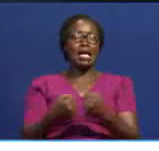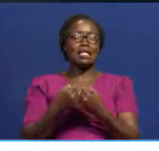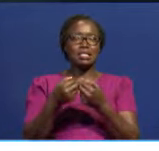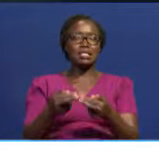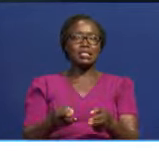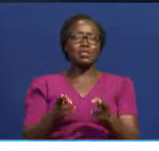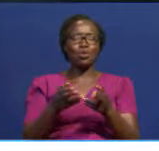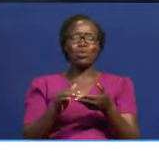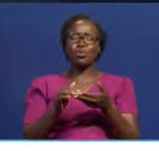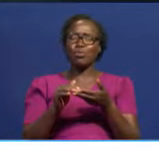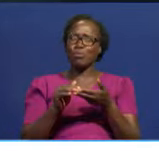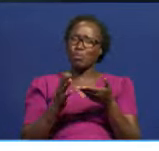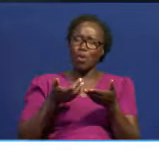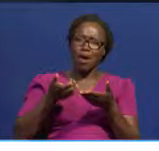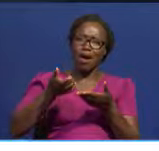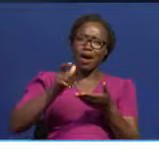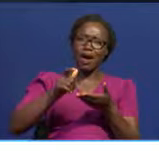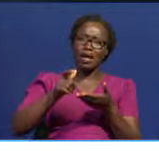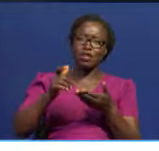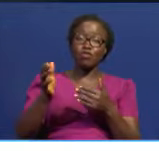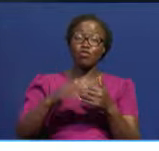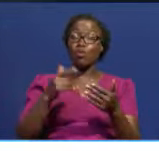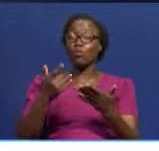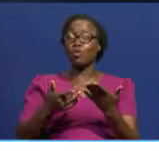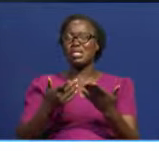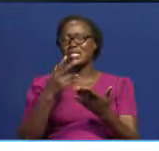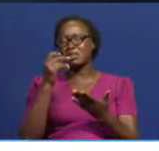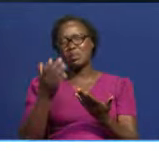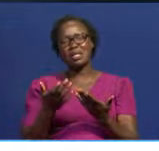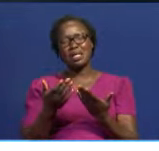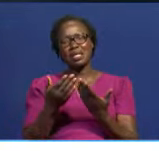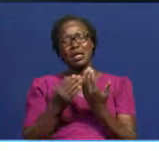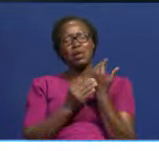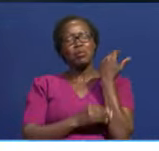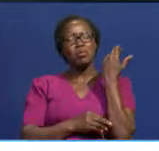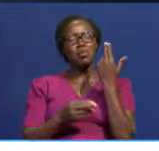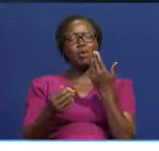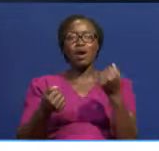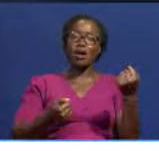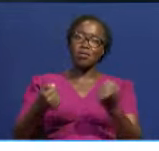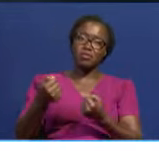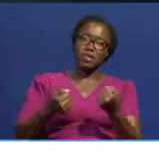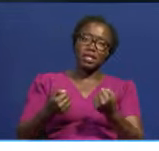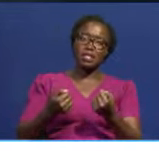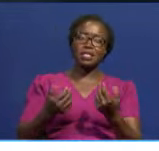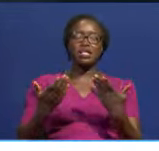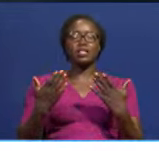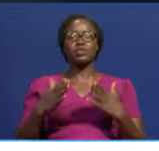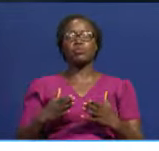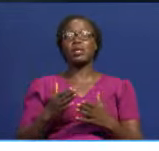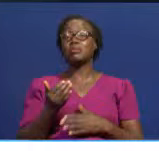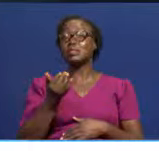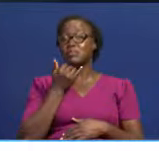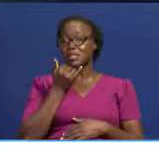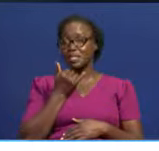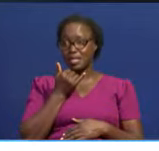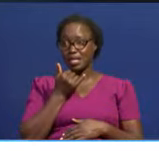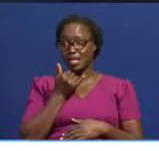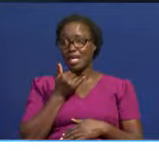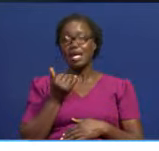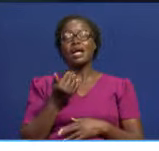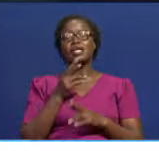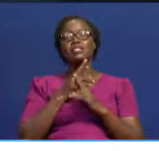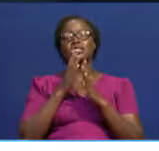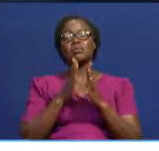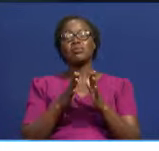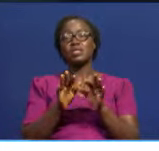barabarani zikizidi kuongezeka kutokana na kile kinachokisiwa kuwa magari mabovu na makosa ya kibinadamu. Na jinsi John Kahiro